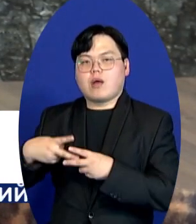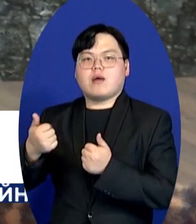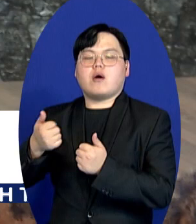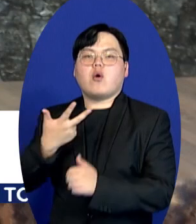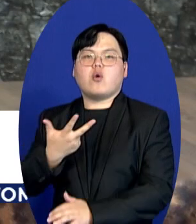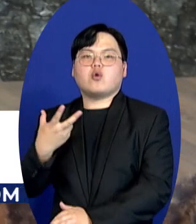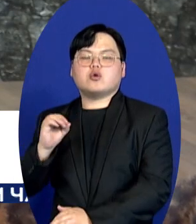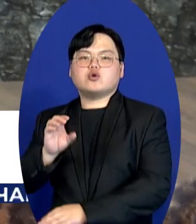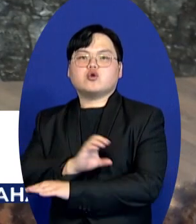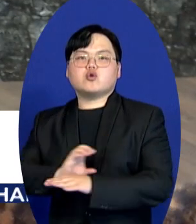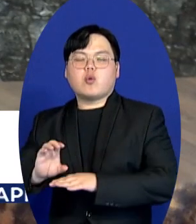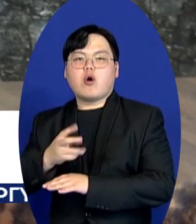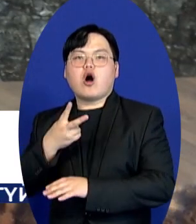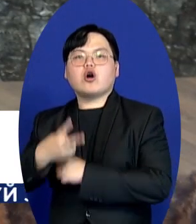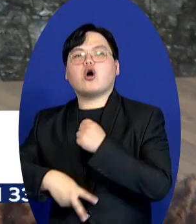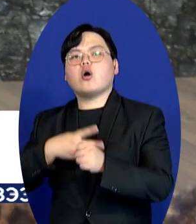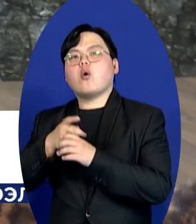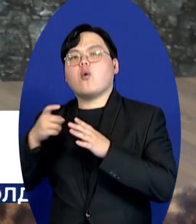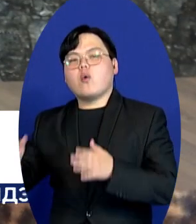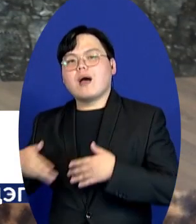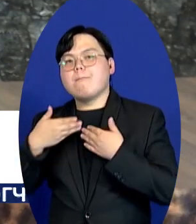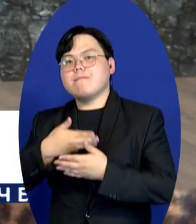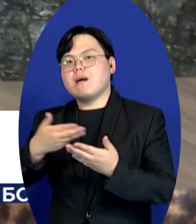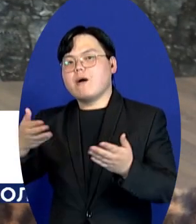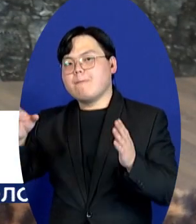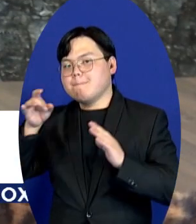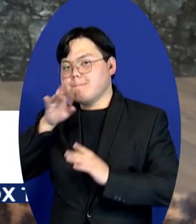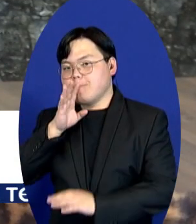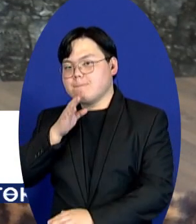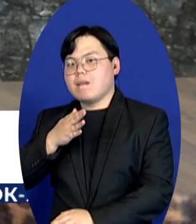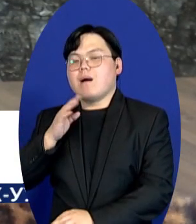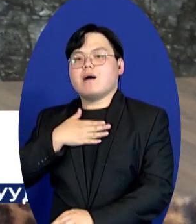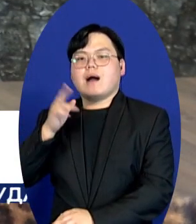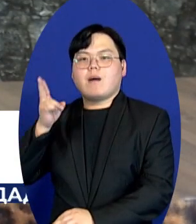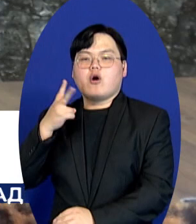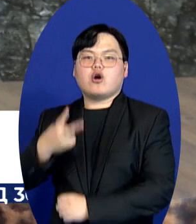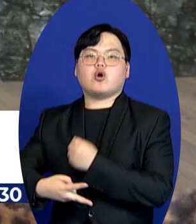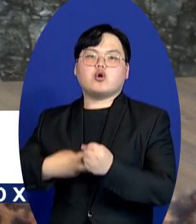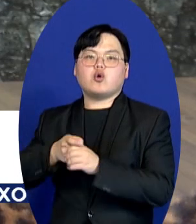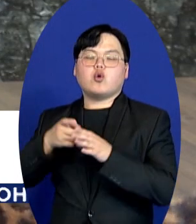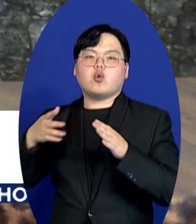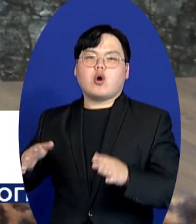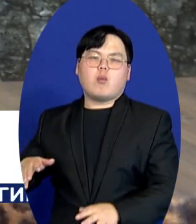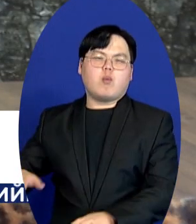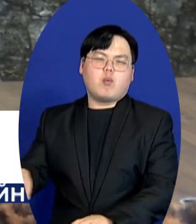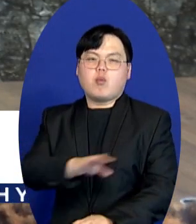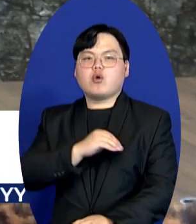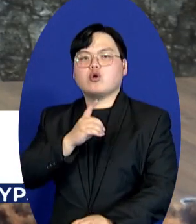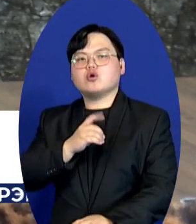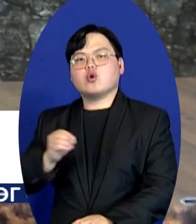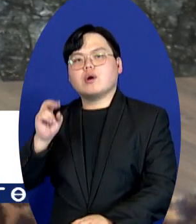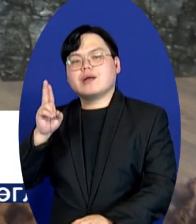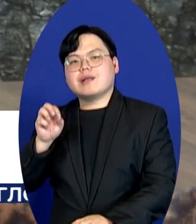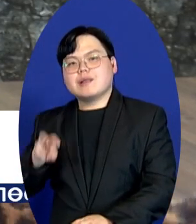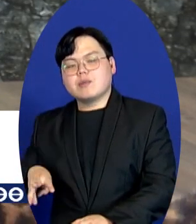жилийн хугацаанд ингэж хөргөж өгье. Тэгээ нэгэнт одоо компани зүгээс бол энэ 2 жилийн хугацаанд нь одоо бүх 100 орчим км мө